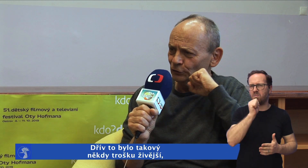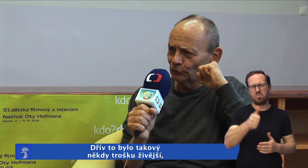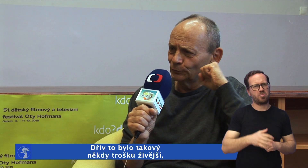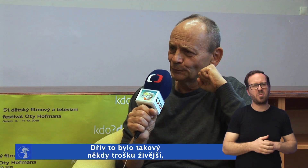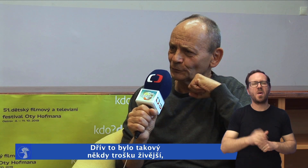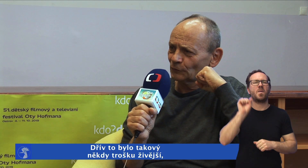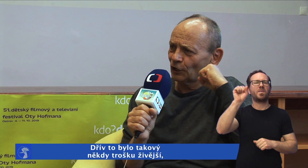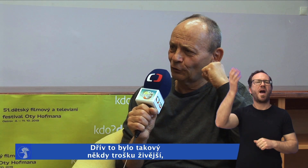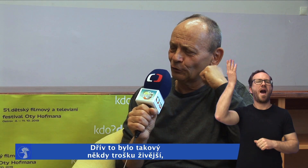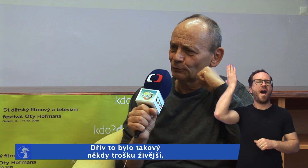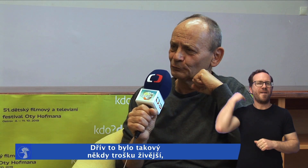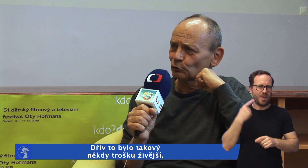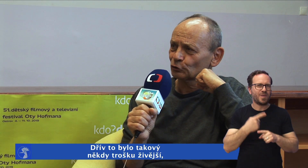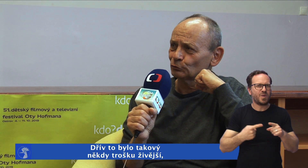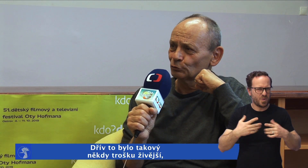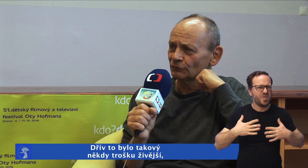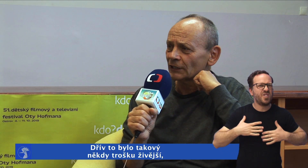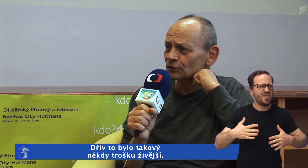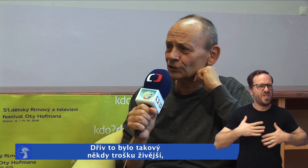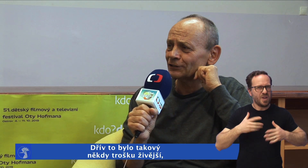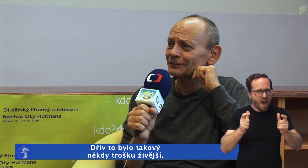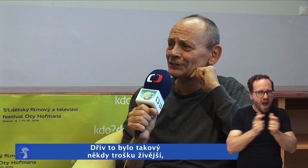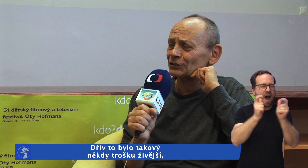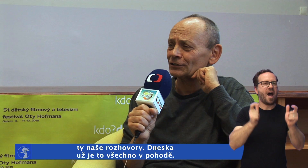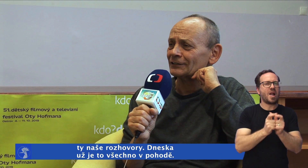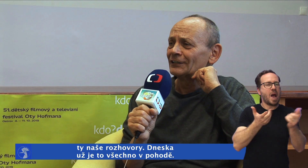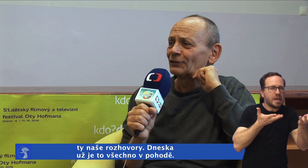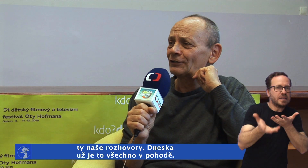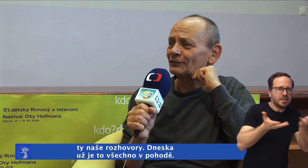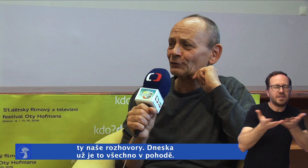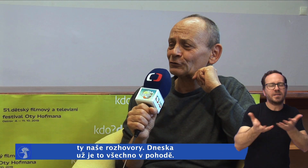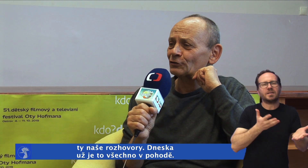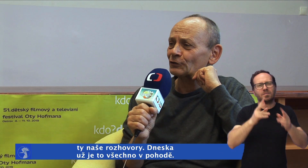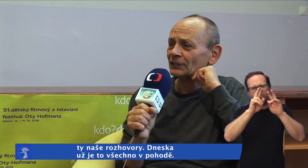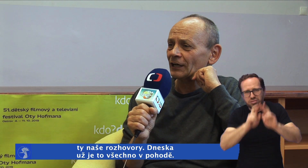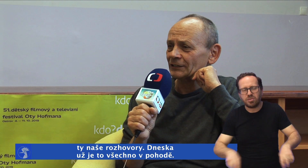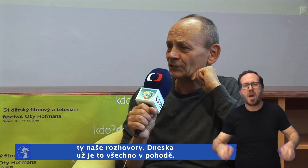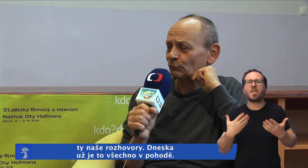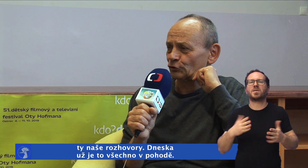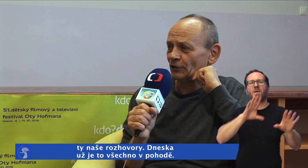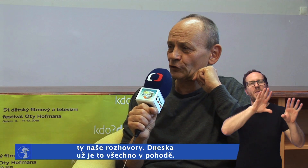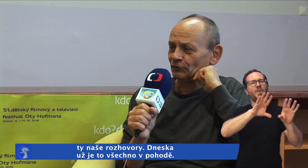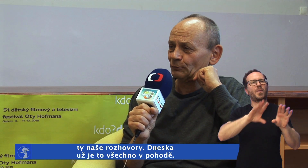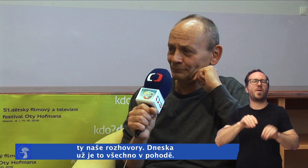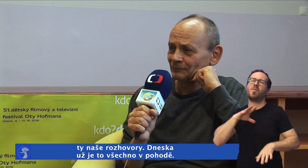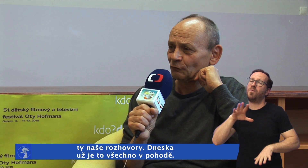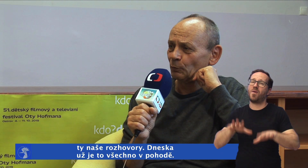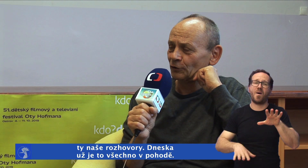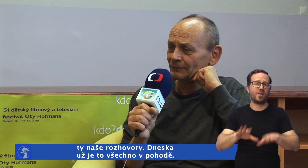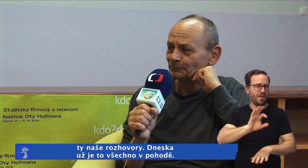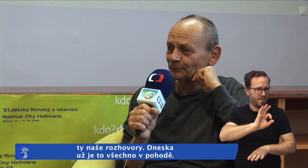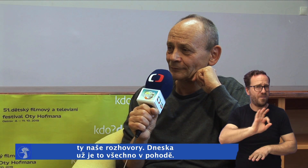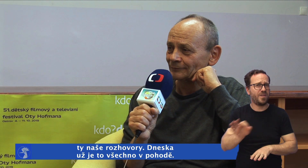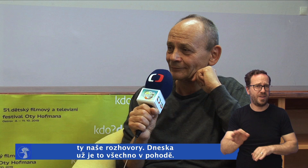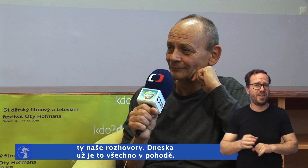někdy jako trošku živější, ty naše rozhovory, a dneska už to je všechno v